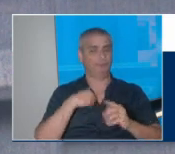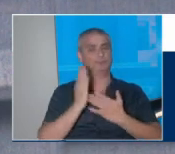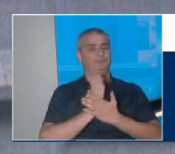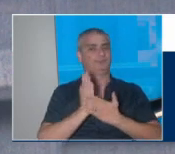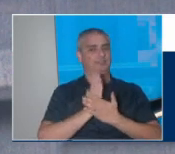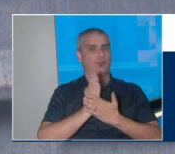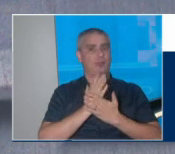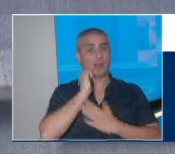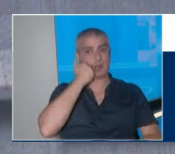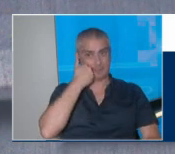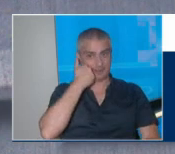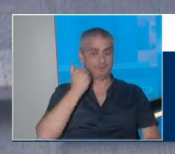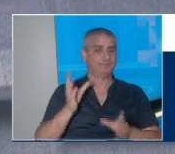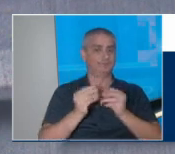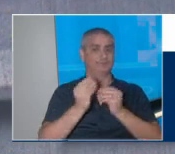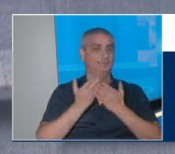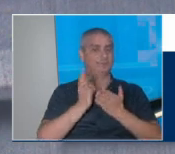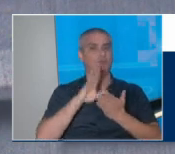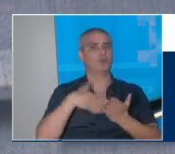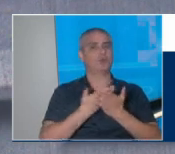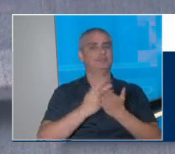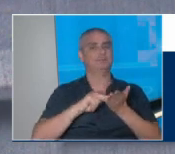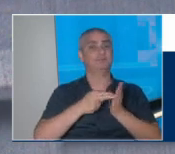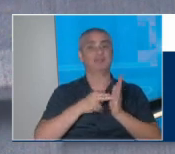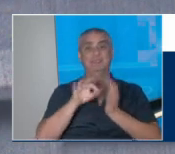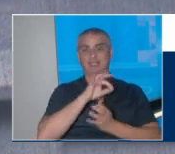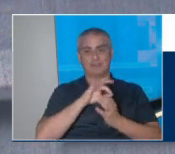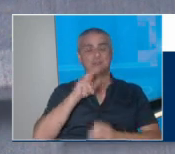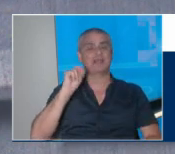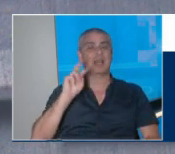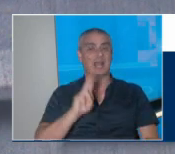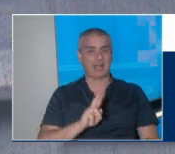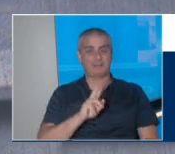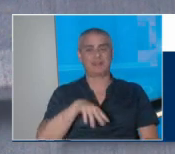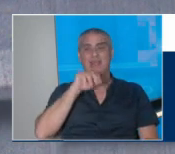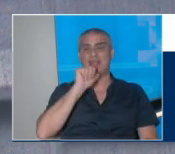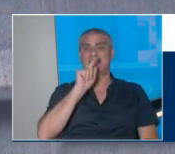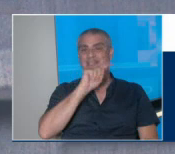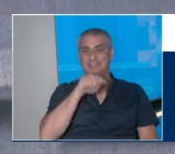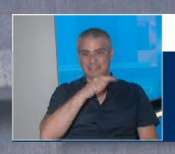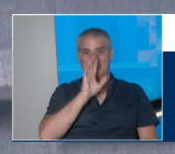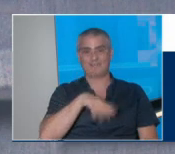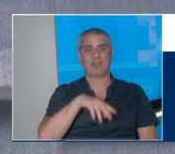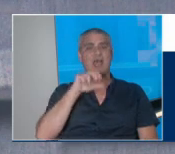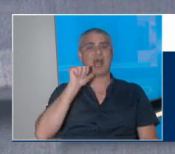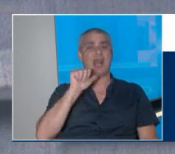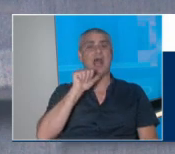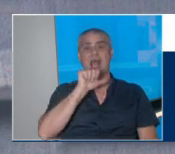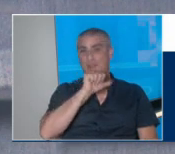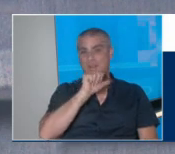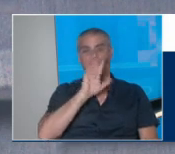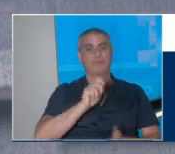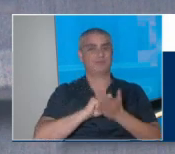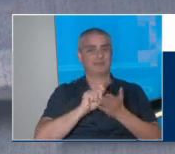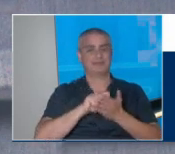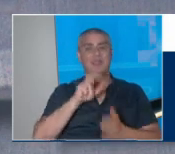נתכונן למחר בעזרתם של היועצים האסטרטגיים, נילי רייכמן, איתן זליגר ואלה אגבריה, היו איתנו גם